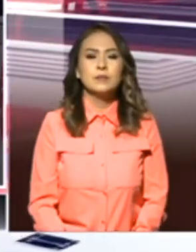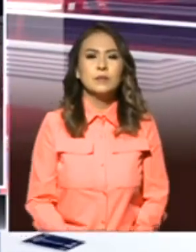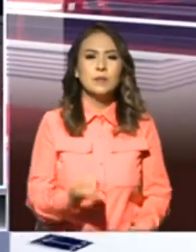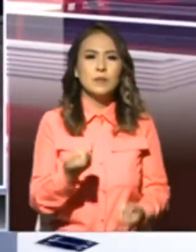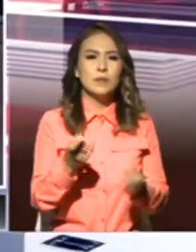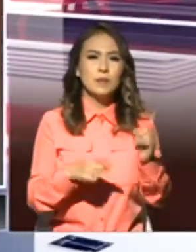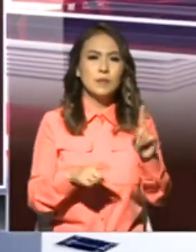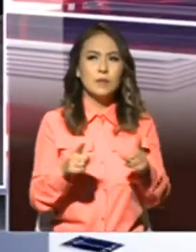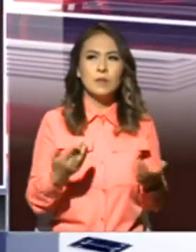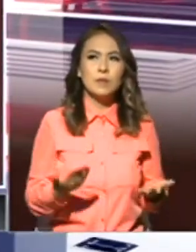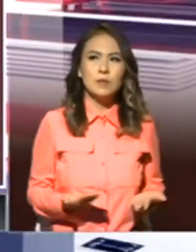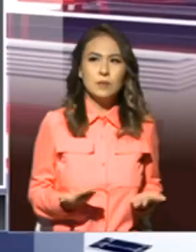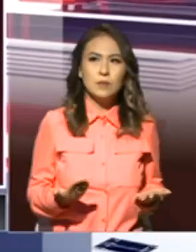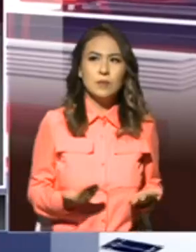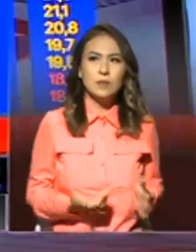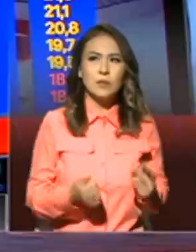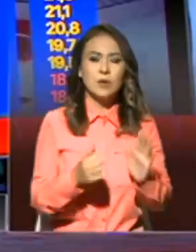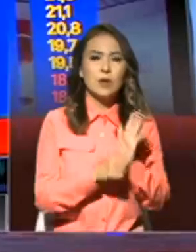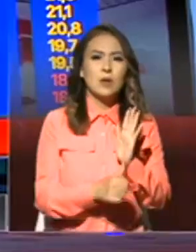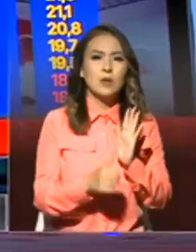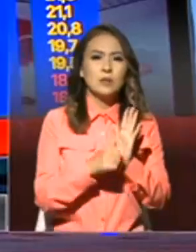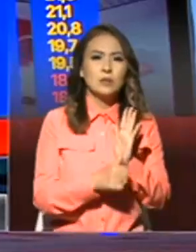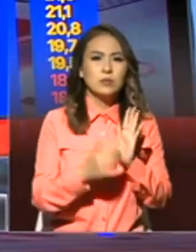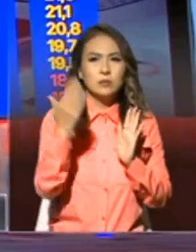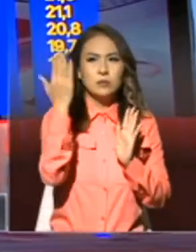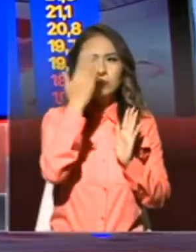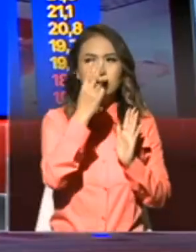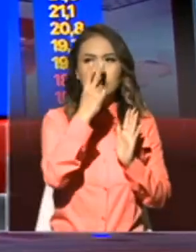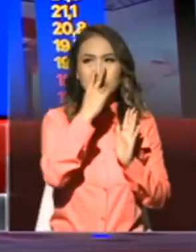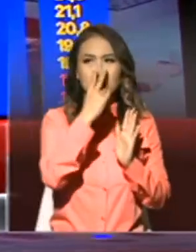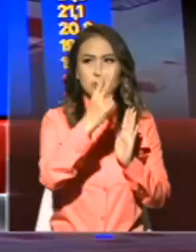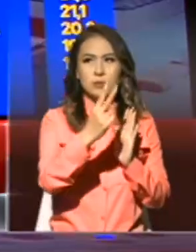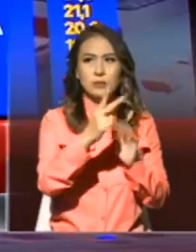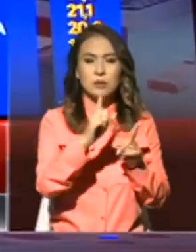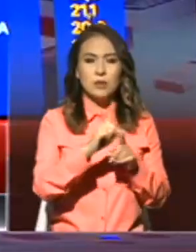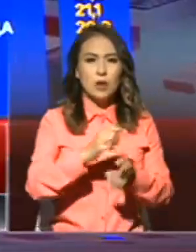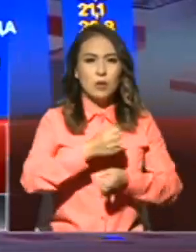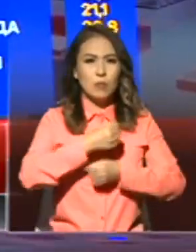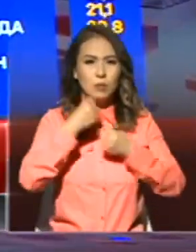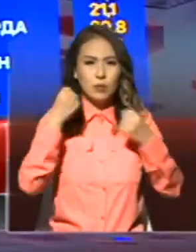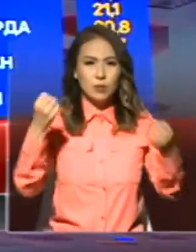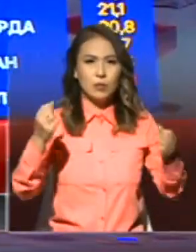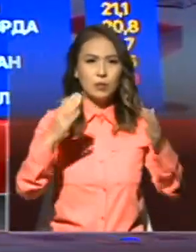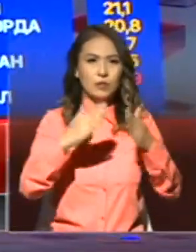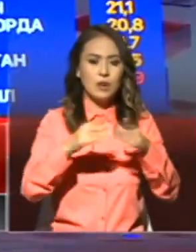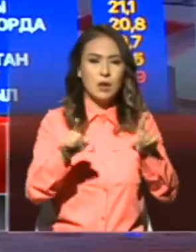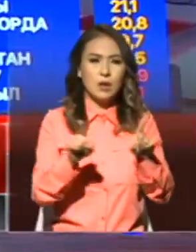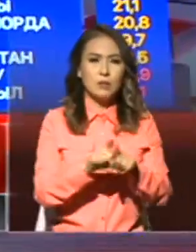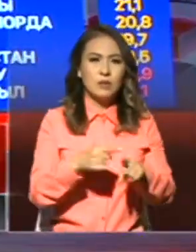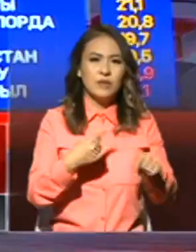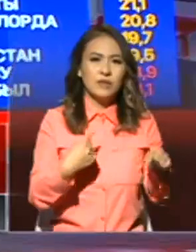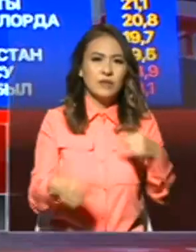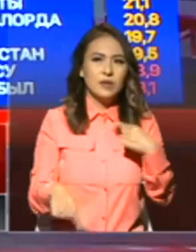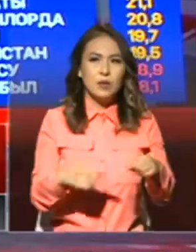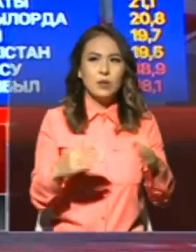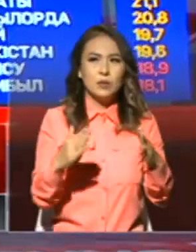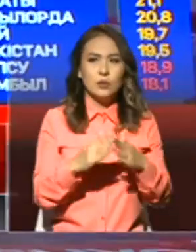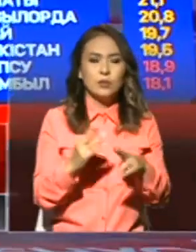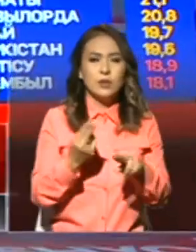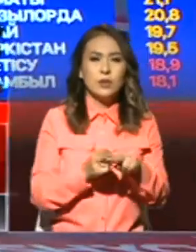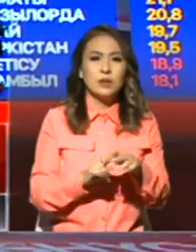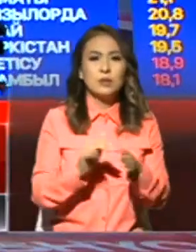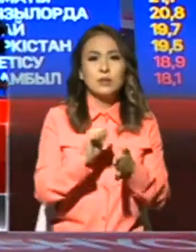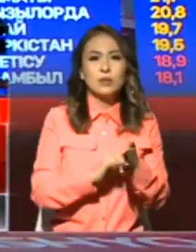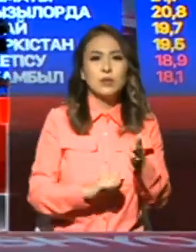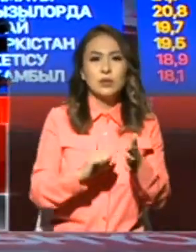үймен қамтамасыз ету 60 шаршы метр. Кинолардан көрген кезде даңғарадай футбол алаңында үйлерде жүруінің себебі де содан. Енді